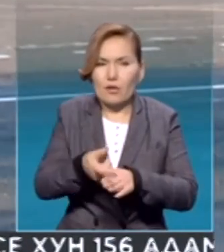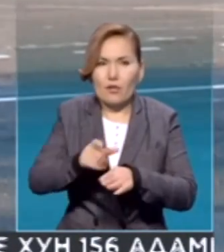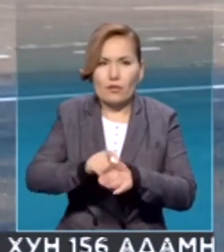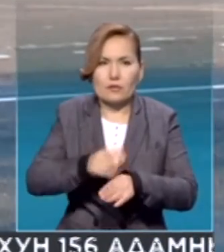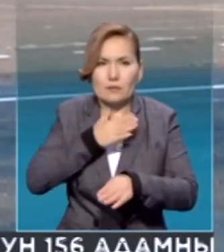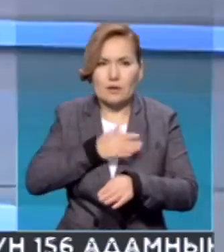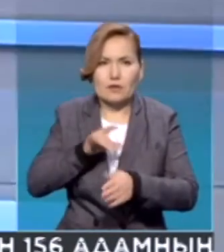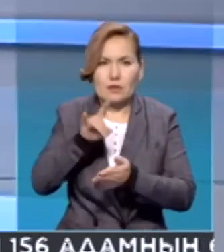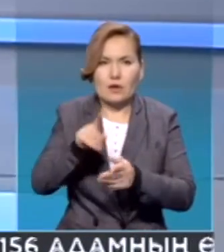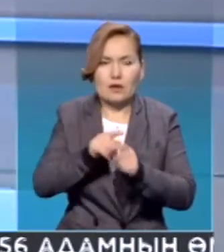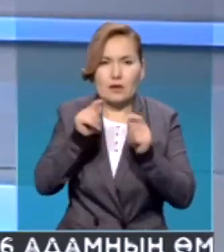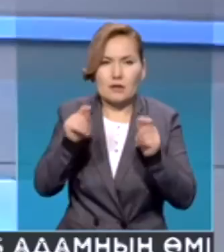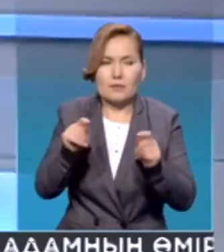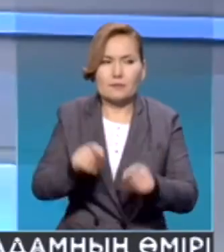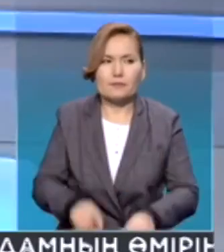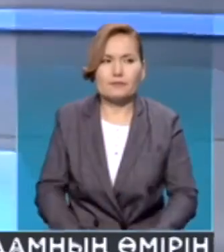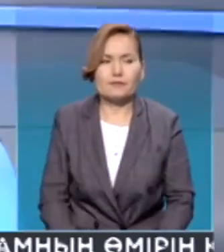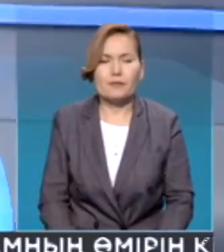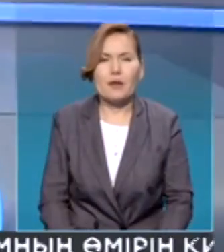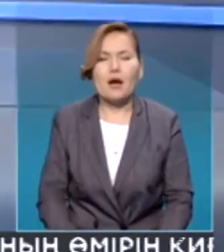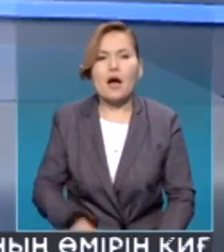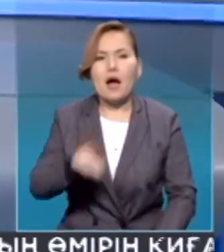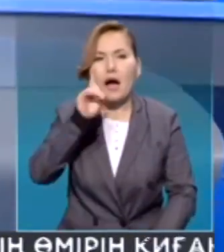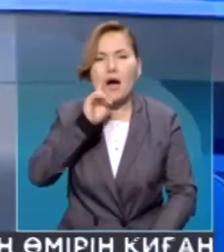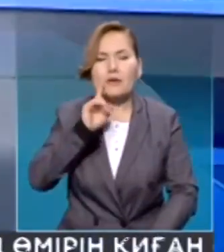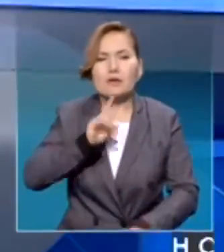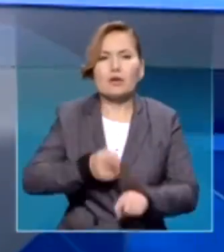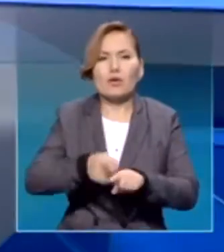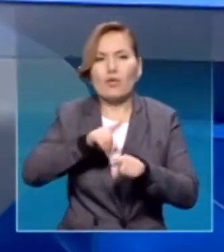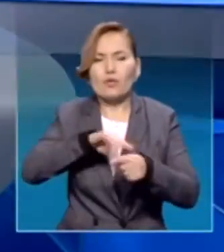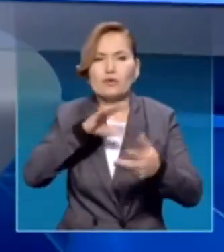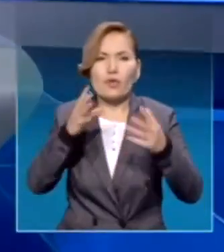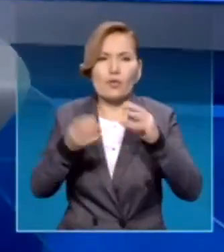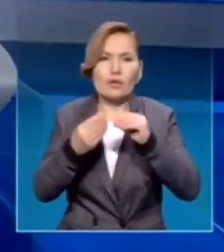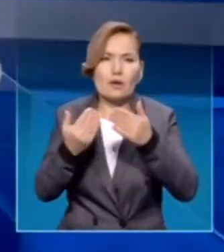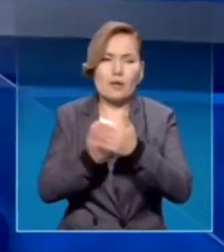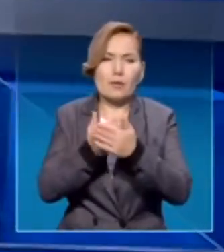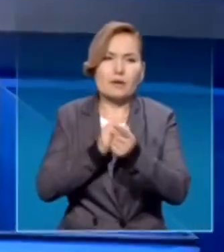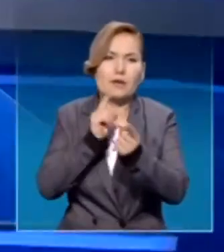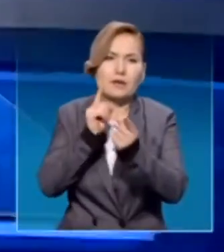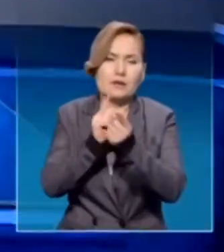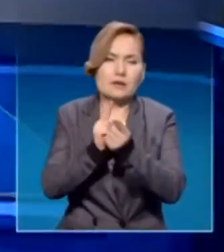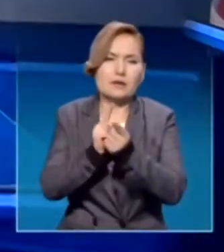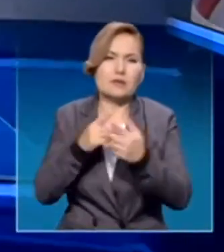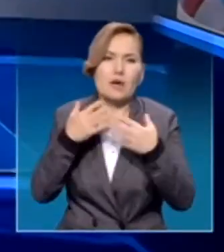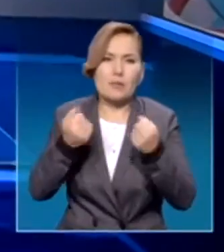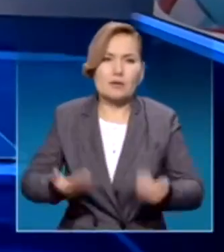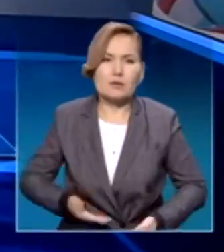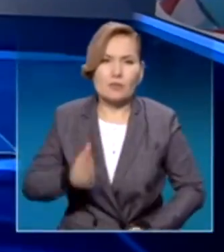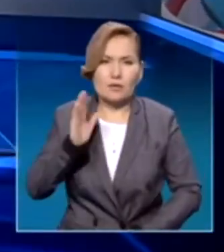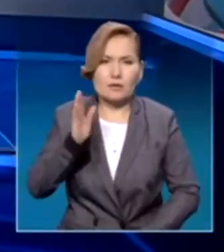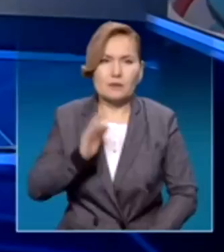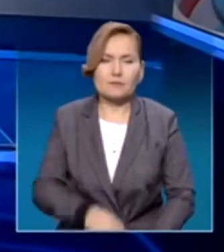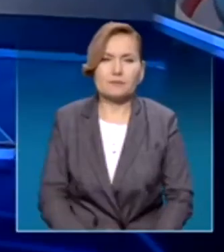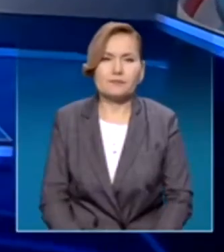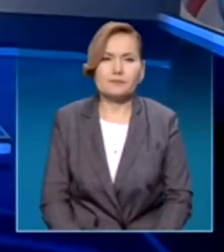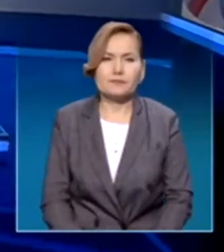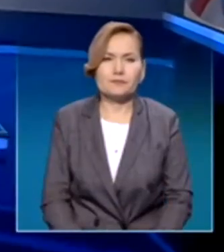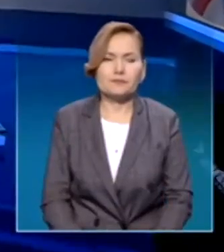қуаныштымыз. Құрметті көрермен, бүгінге осы. Алда ауа райы мәліметі. Келесі кездескенше сау саламат болыңыздар.